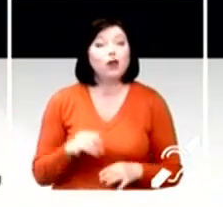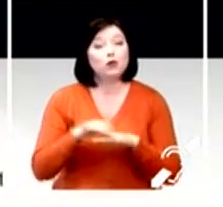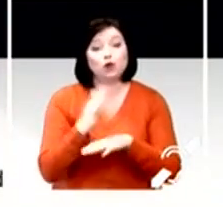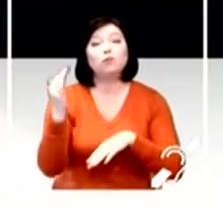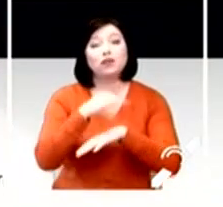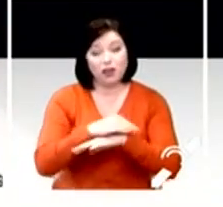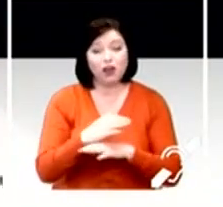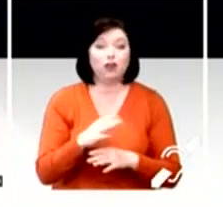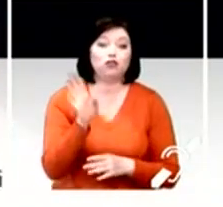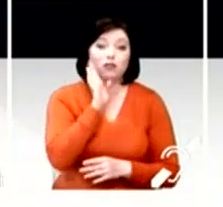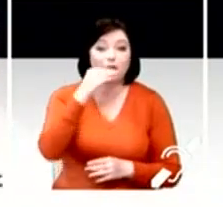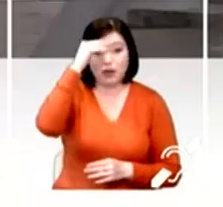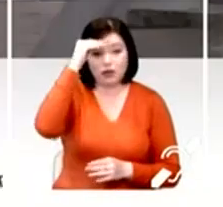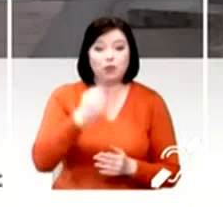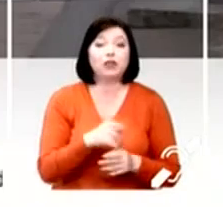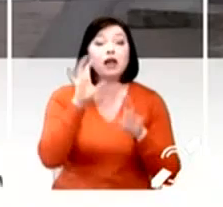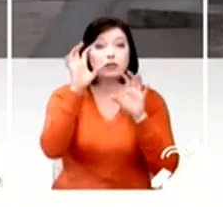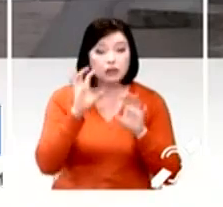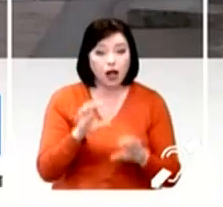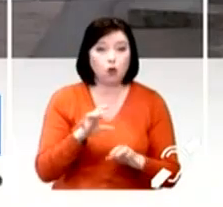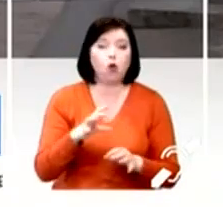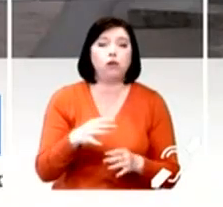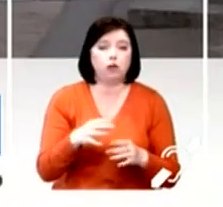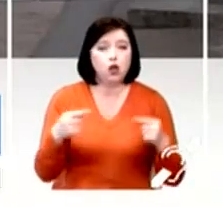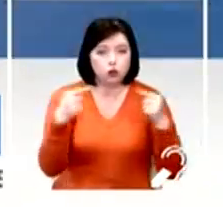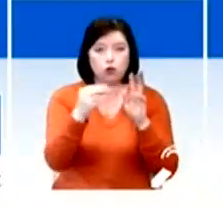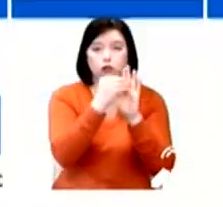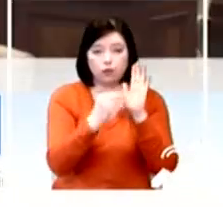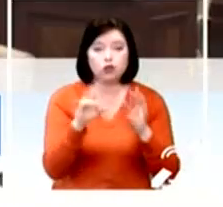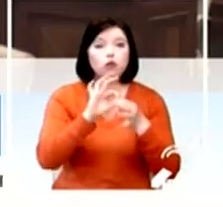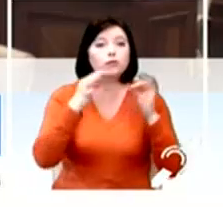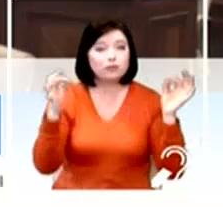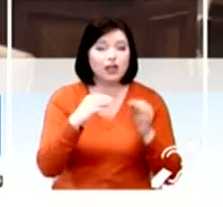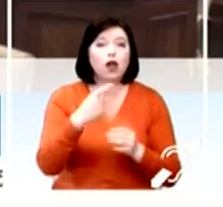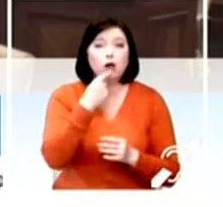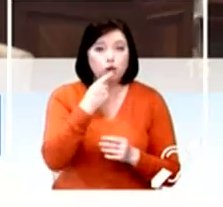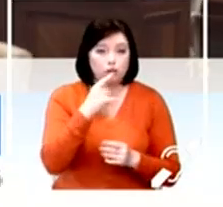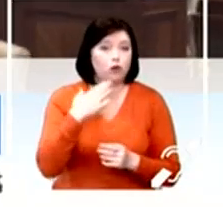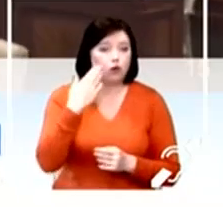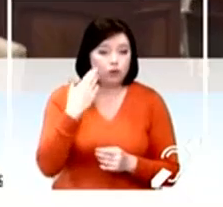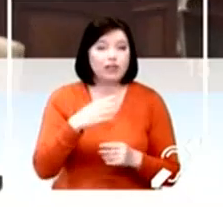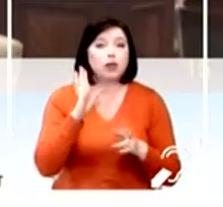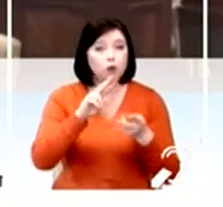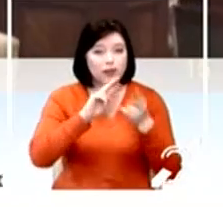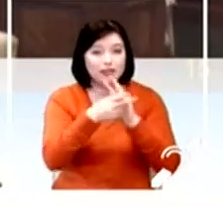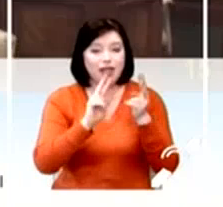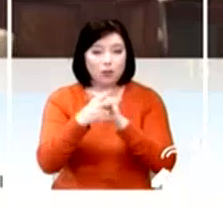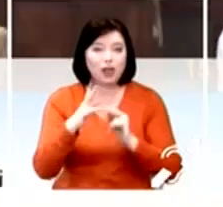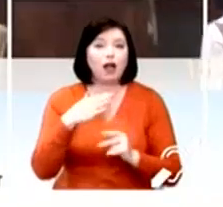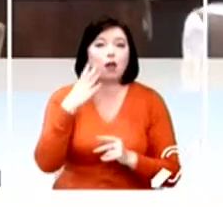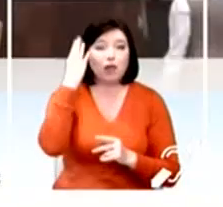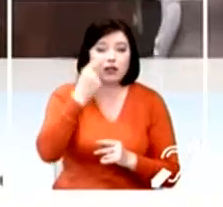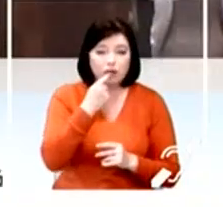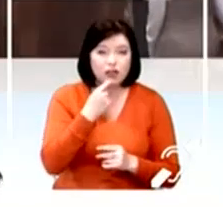Bună seara, Vadim, bun găsit, doamnelor și domnilor. Legea prevede clar că sintagma limba română va înlocui așa numita limbă moldovenească, limba